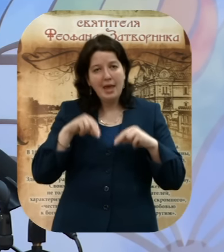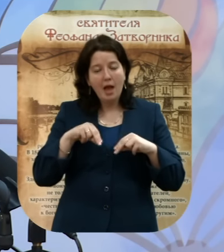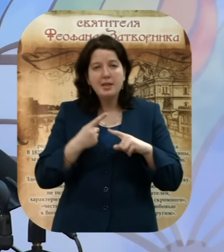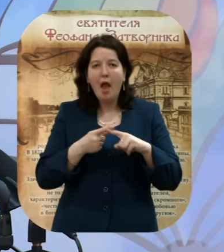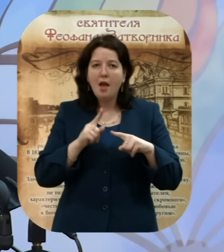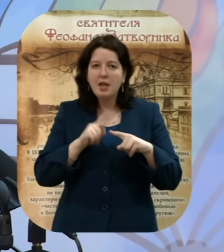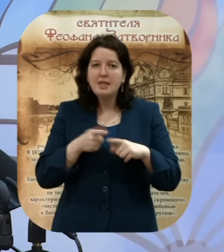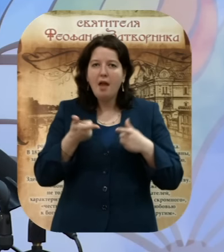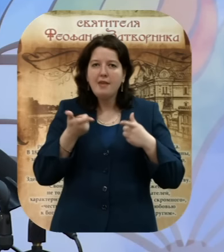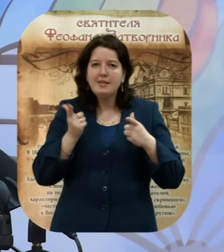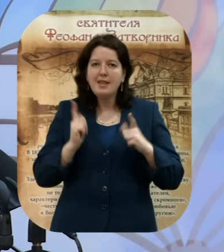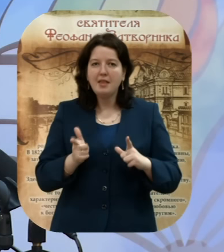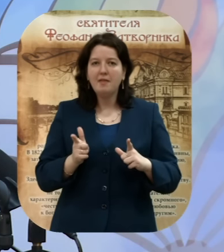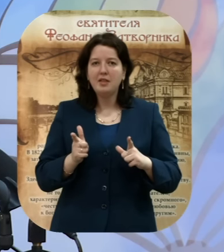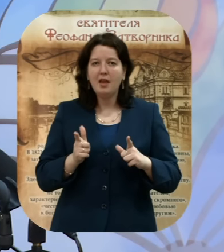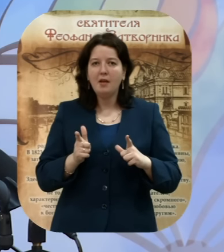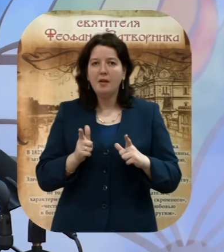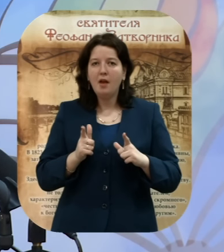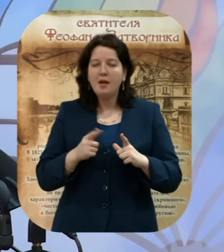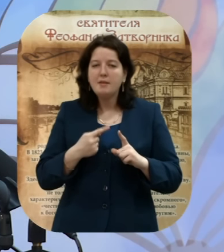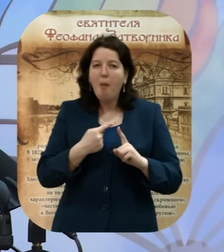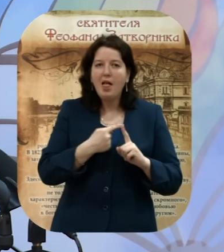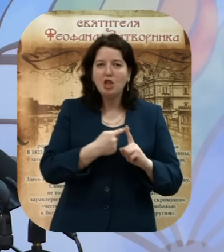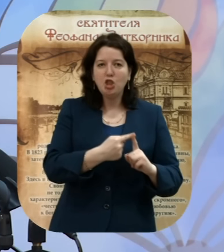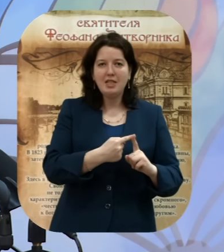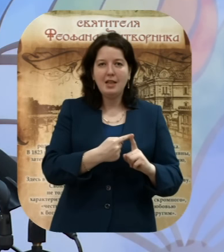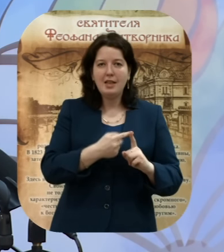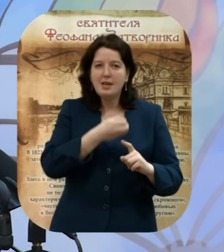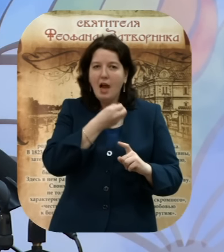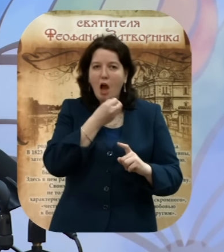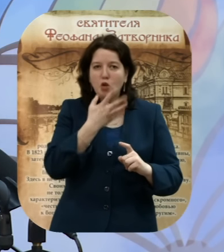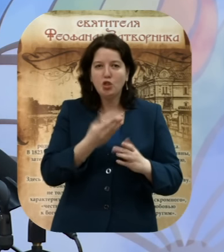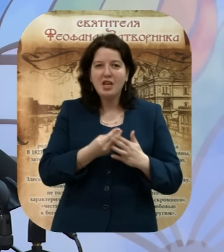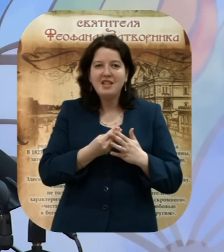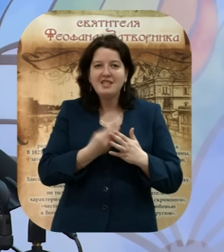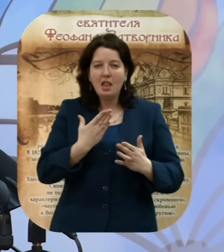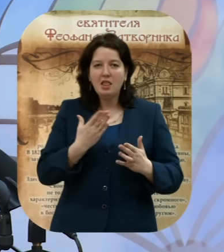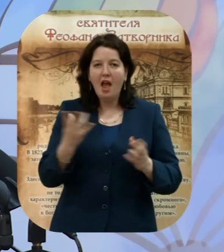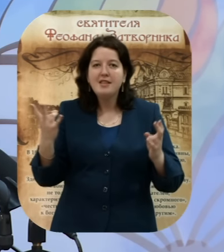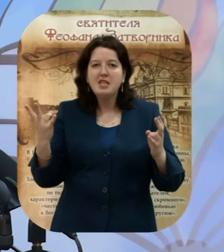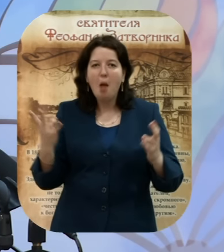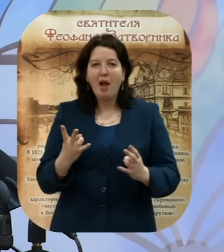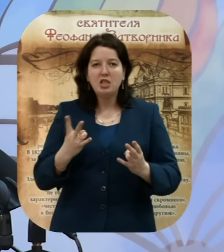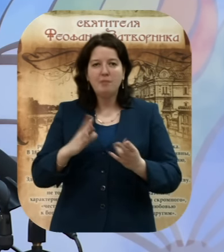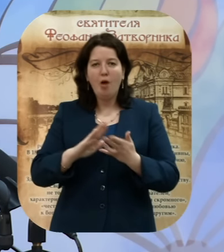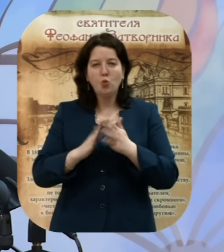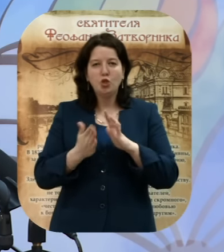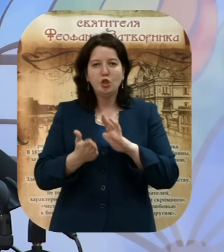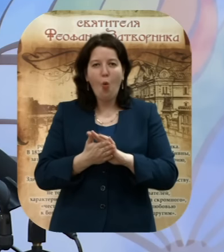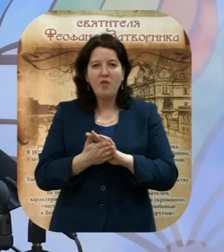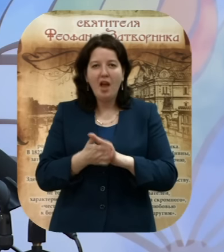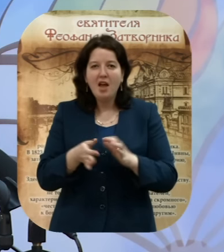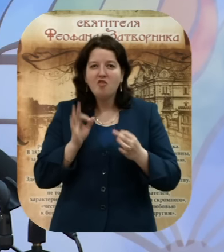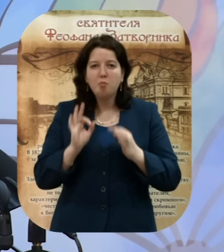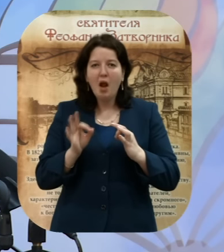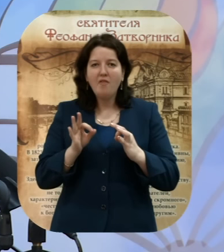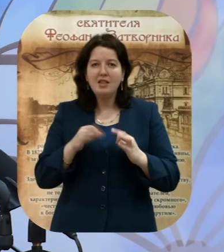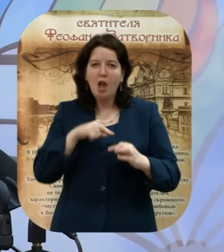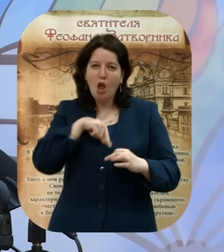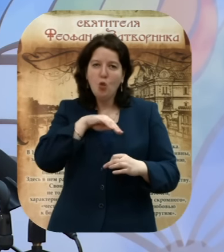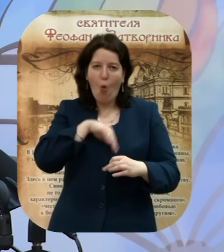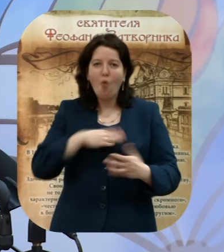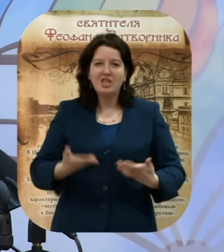это естественное, положительное, ценное, необходимое условие в правильной духовной